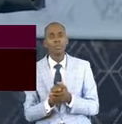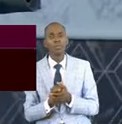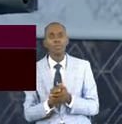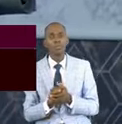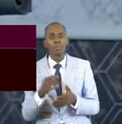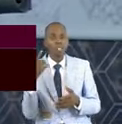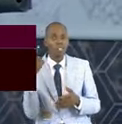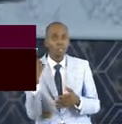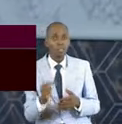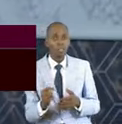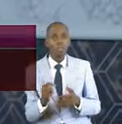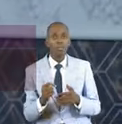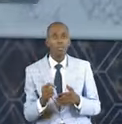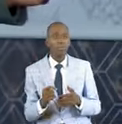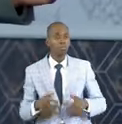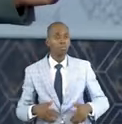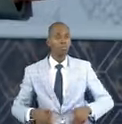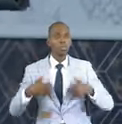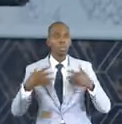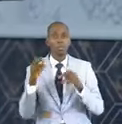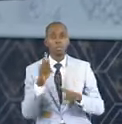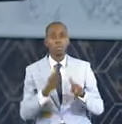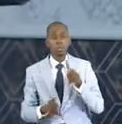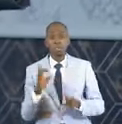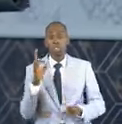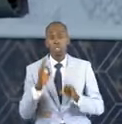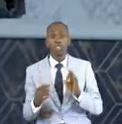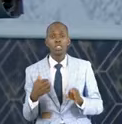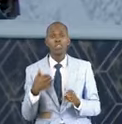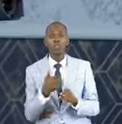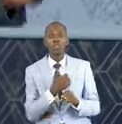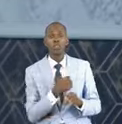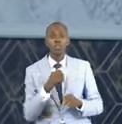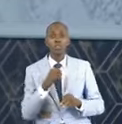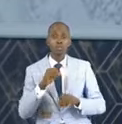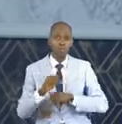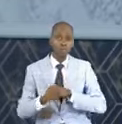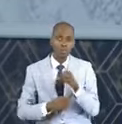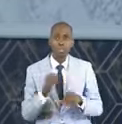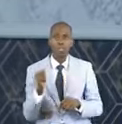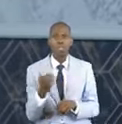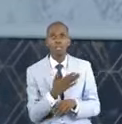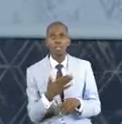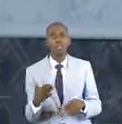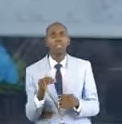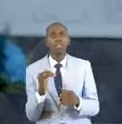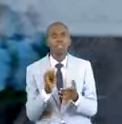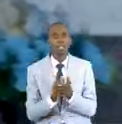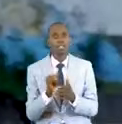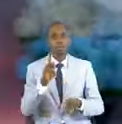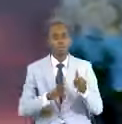Kraịst bụrụ eze. Ọ bụrụ na anyị soro Kraịst hụkwa ahụhụ, ọ bụrụ na anyị soro